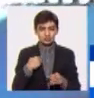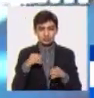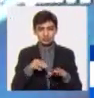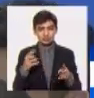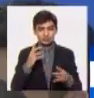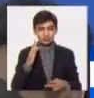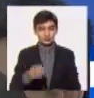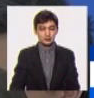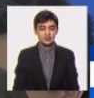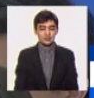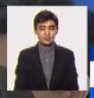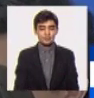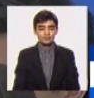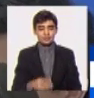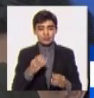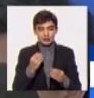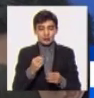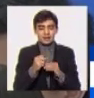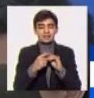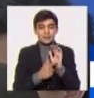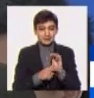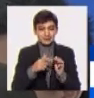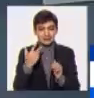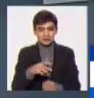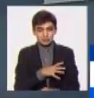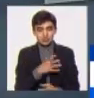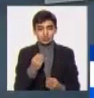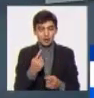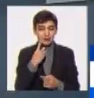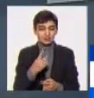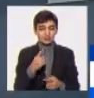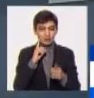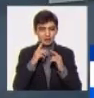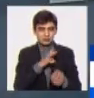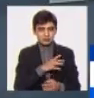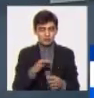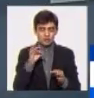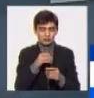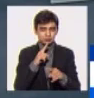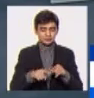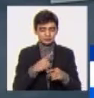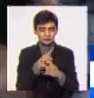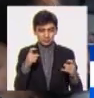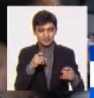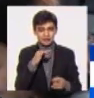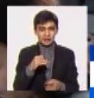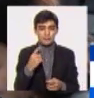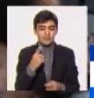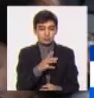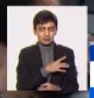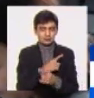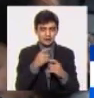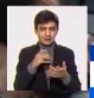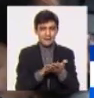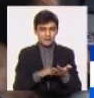решения. Позже, в 17:30, прошла еще одна экстренная пресс-конференция. Изначально в спикерах была заявлена